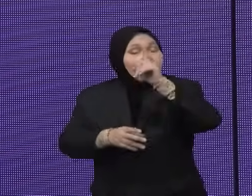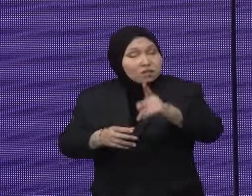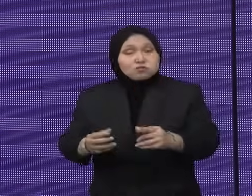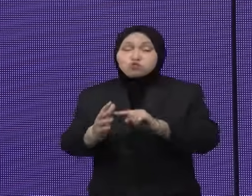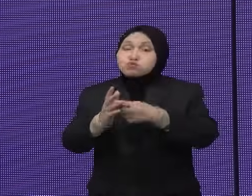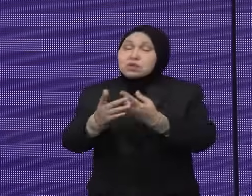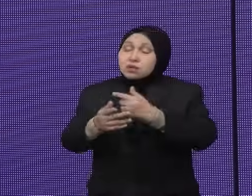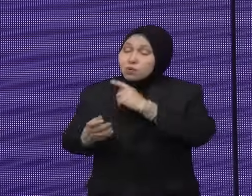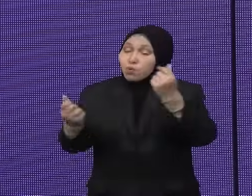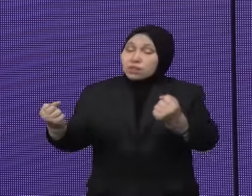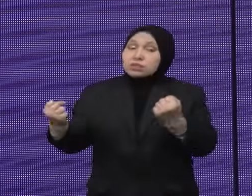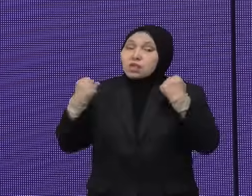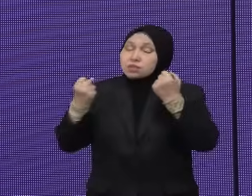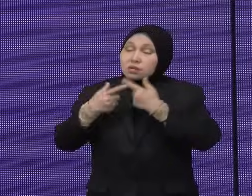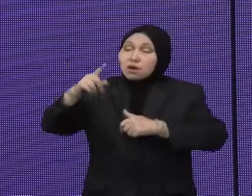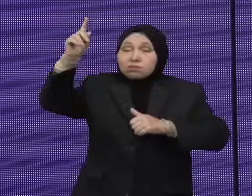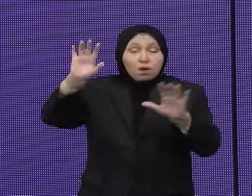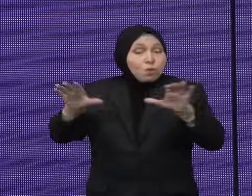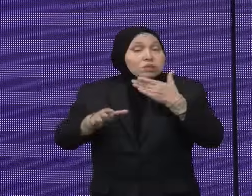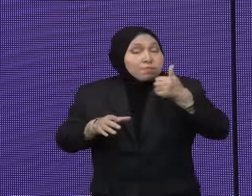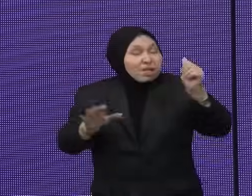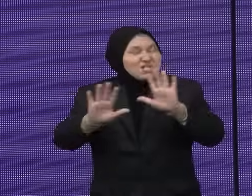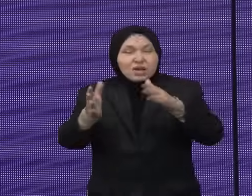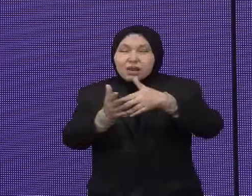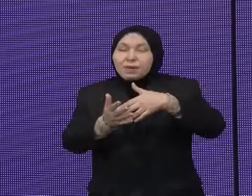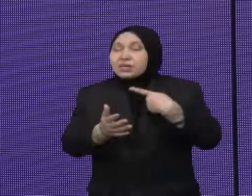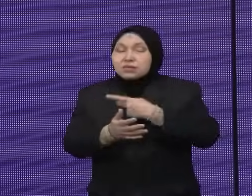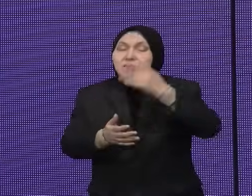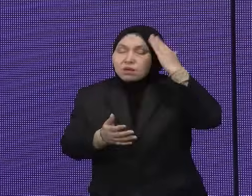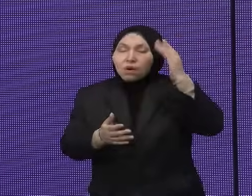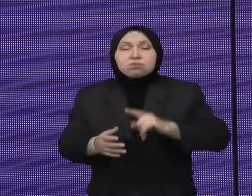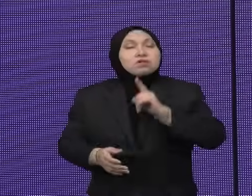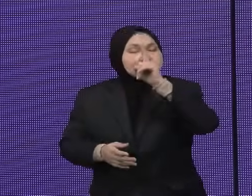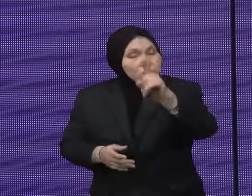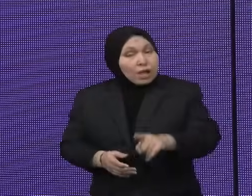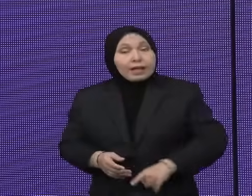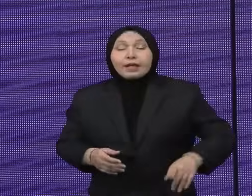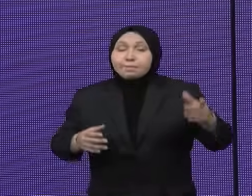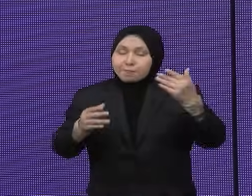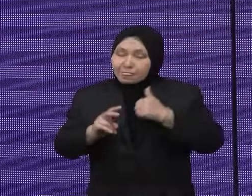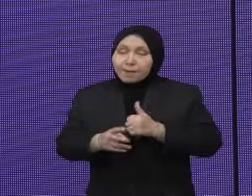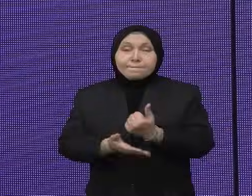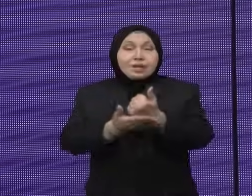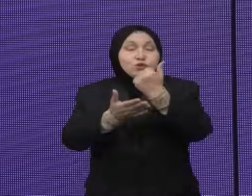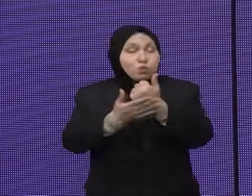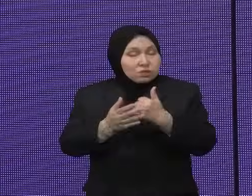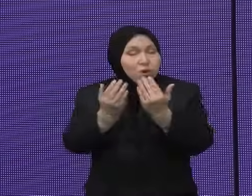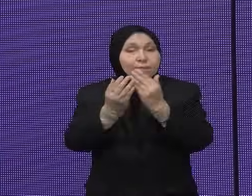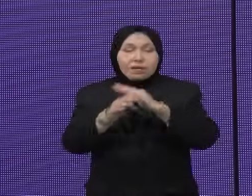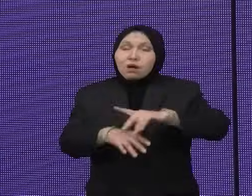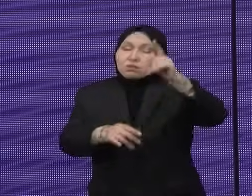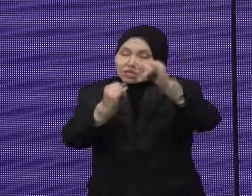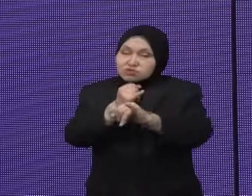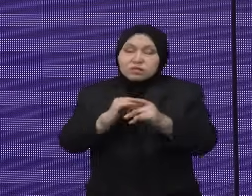daripada Allah. Buat yang terbaik, jangan kita lemah, dan kita tahu Allah pasti akan membantu. Kita doa pada Allah SWT, Allah izinkan